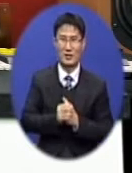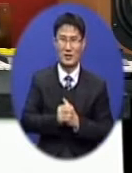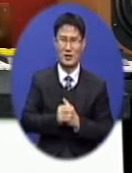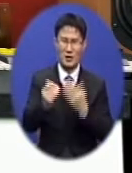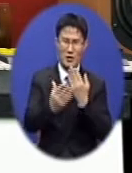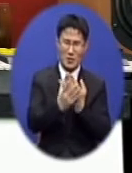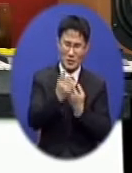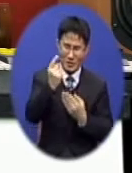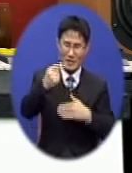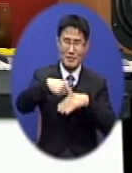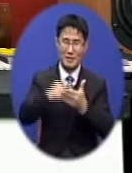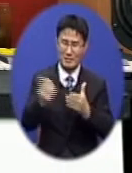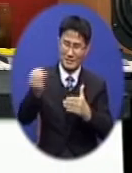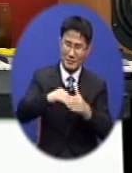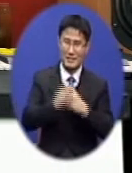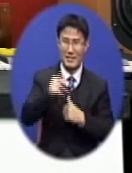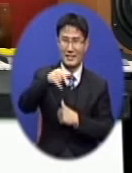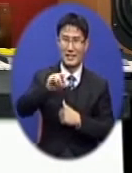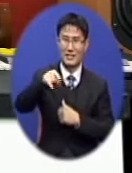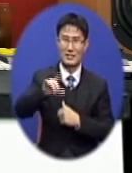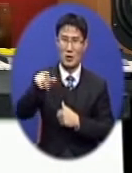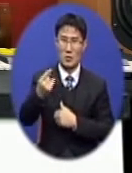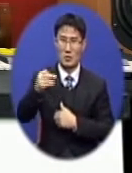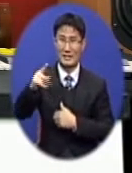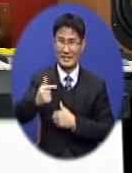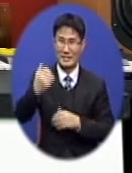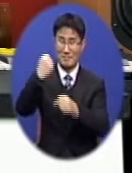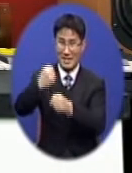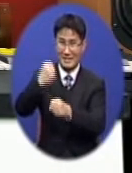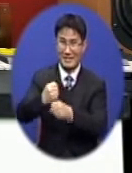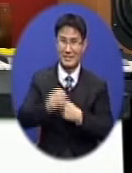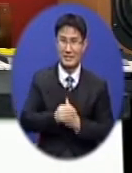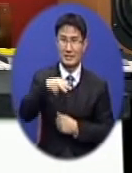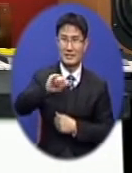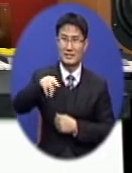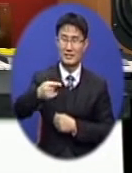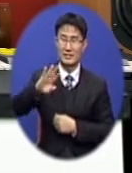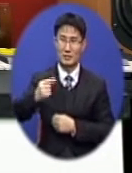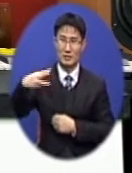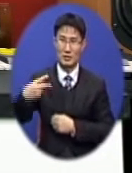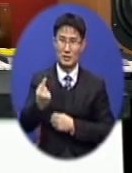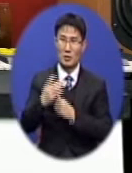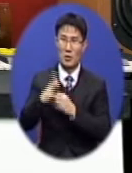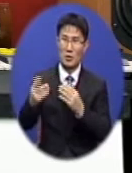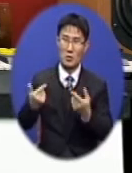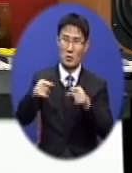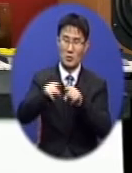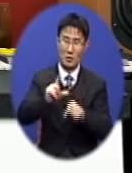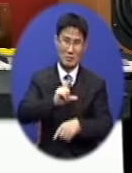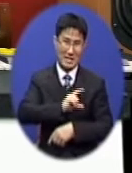통일의 염원을 담은 개성공단에서 만든 제품이죠. 시스브로 네. 공동 제품을